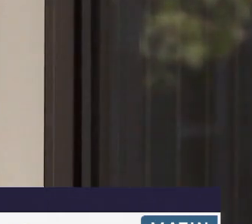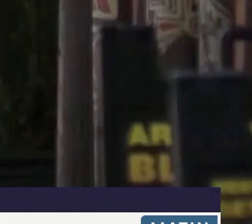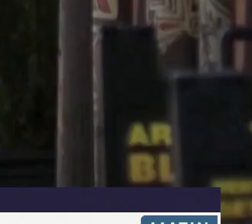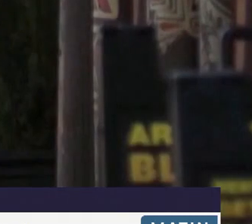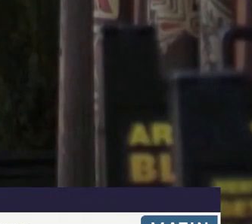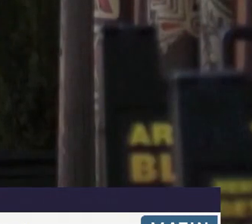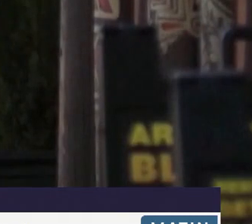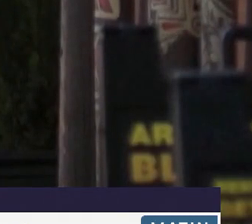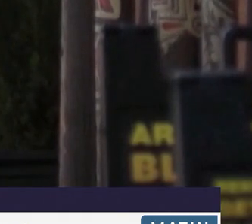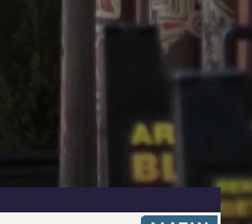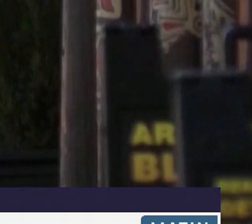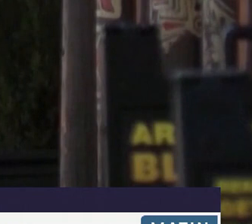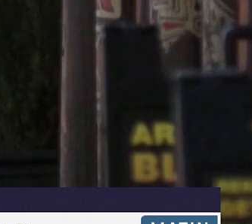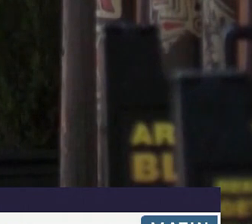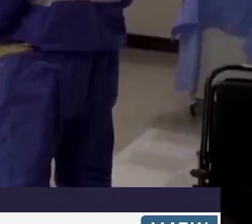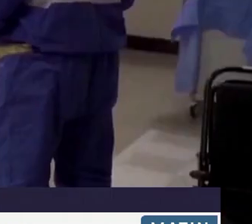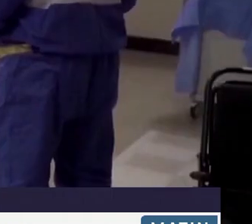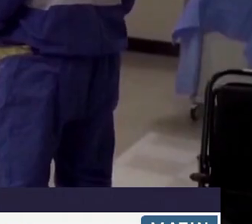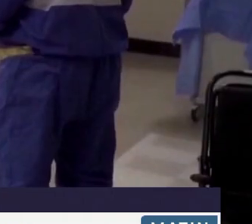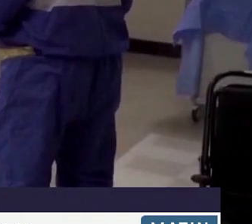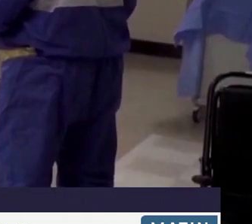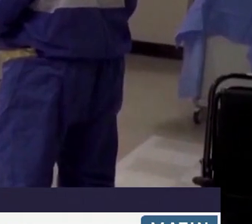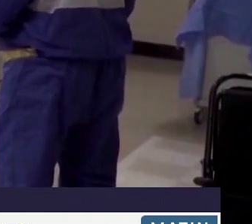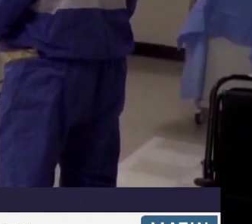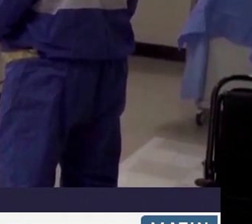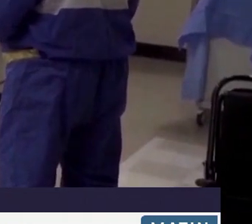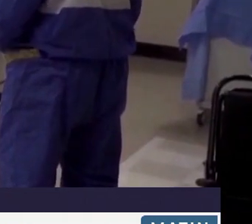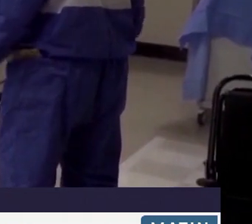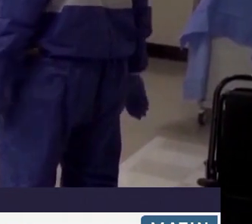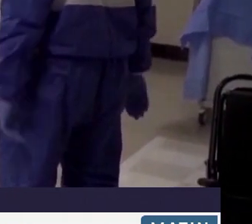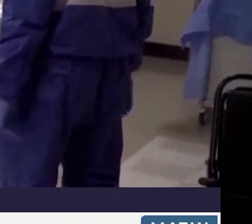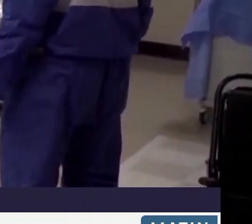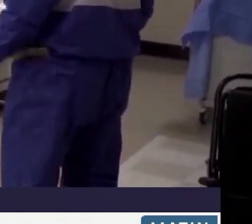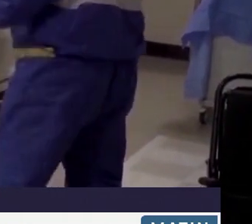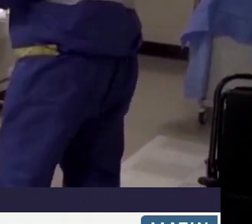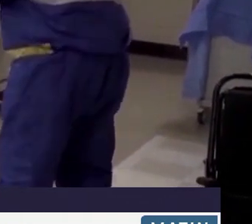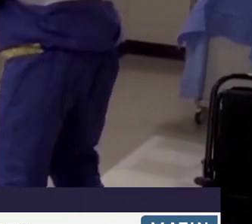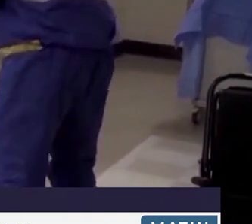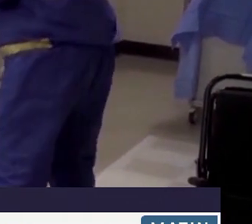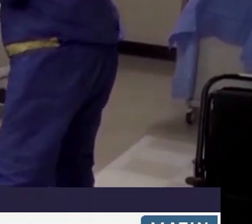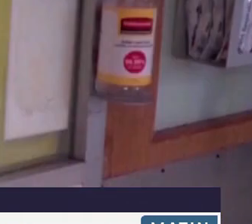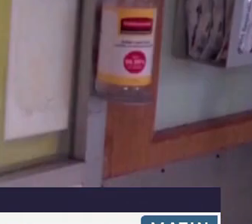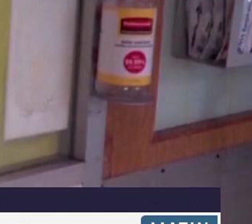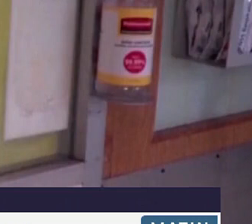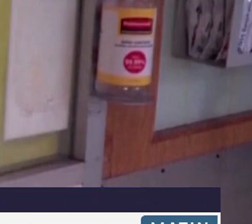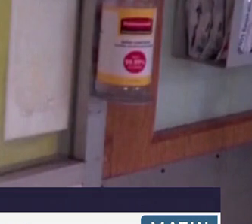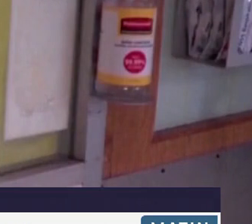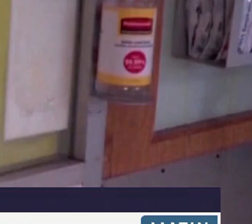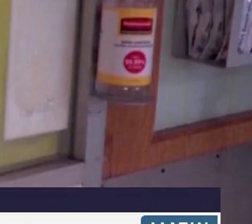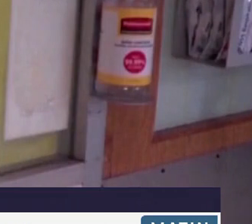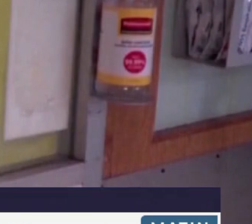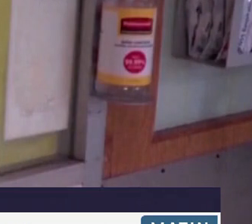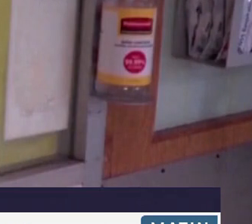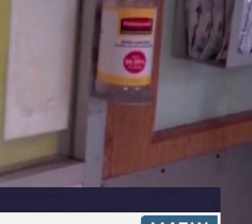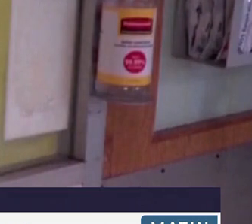flambée à la suite de la grande fête familiale de thanksgiving il y à 3 semaines 2 millions d'américains avaient alors voyager pour rejoindre